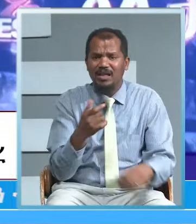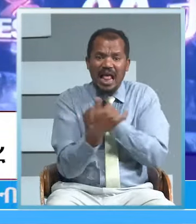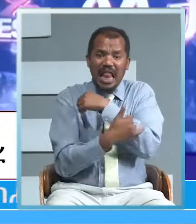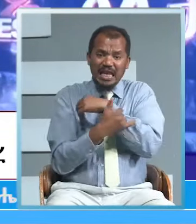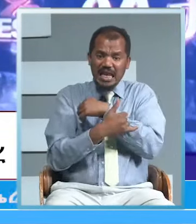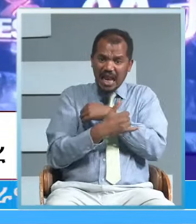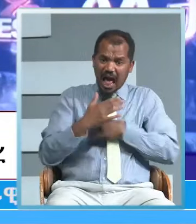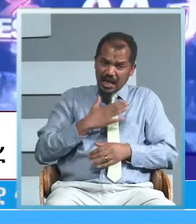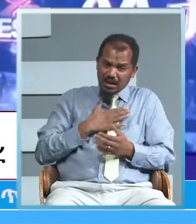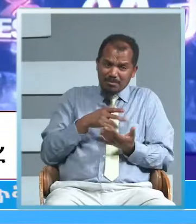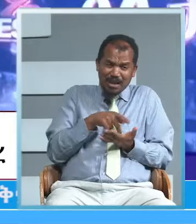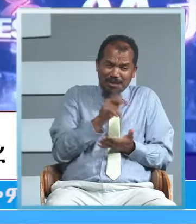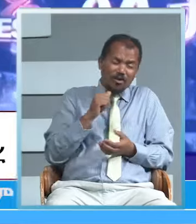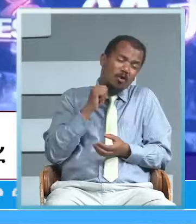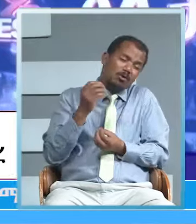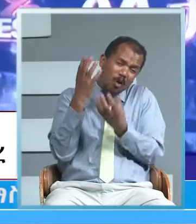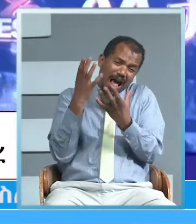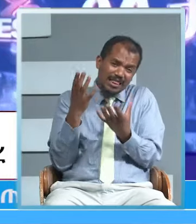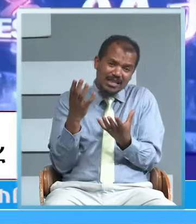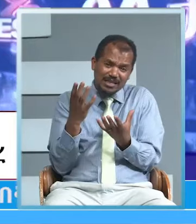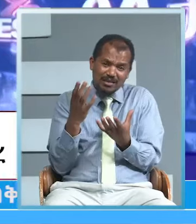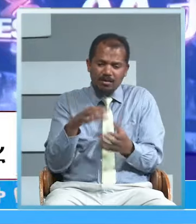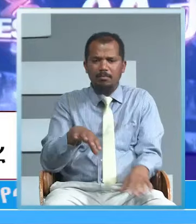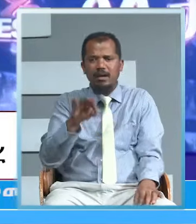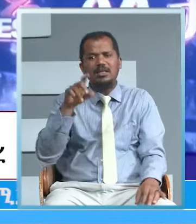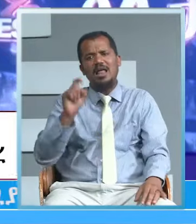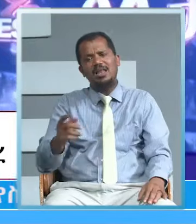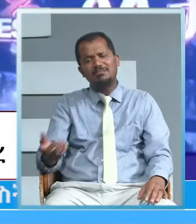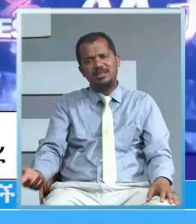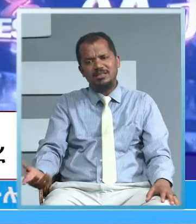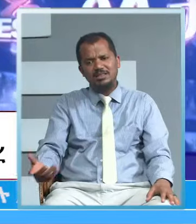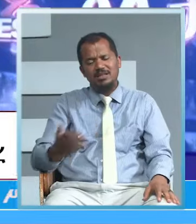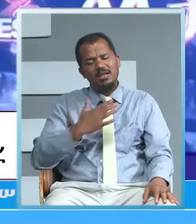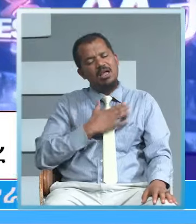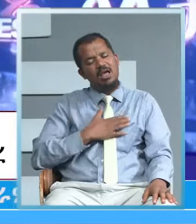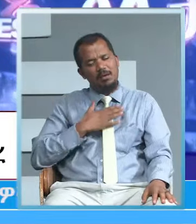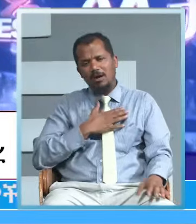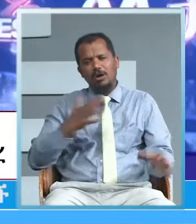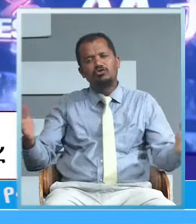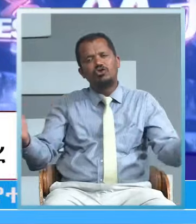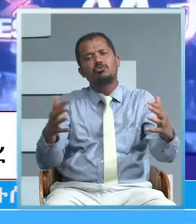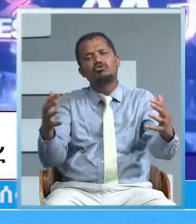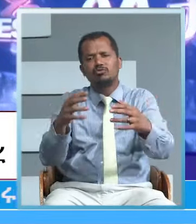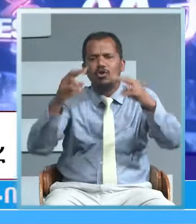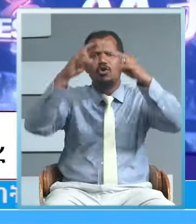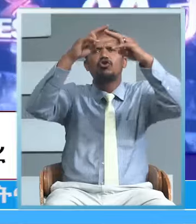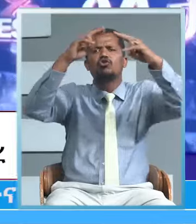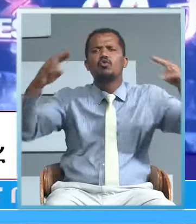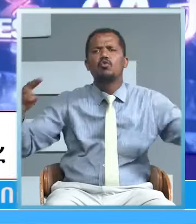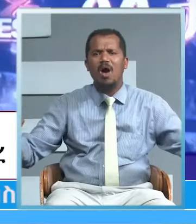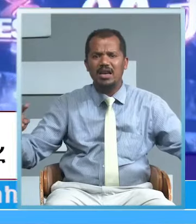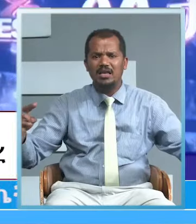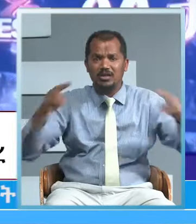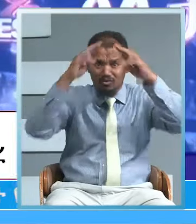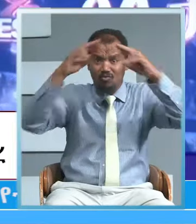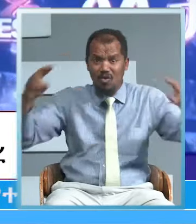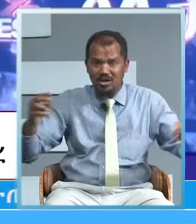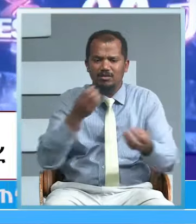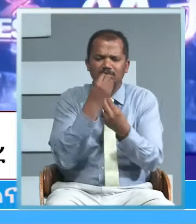ለሀገሩ በከፈለው መስዋዕትነት ልክ ማግኘቱ ይቅር። እባካችሁ ኑ ሰብስቦ ድንኳን እንኳን ጥሎ ድንኳን